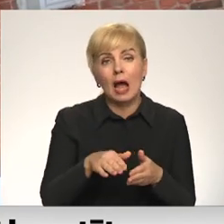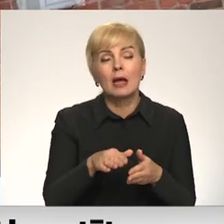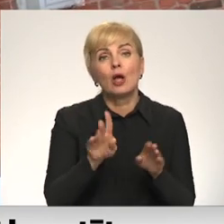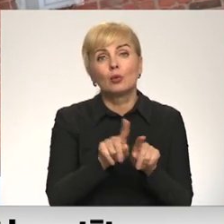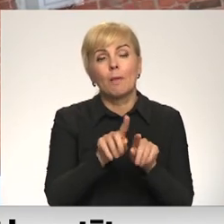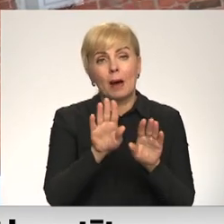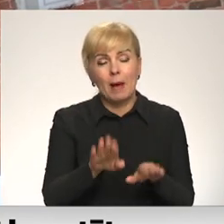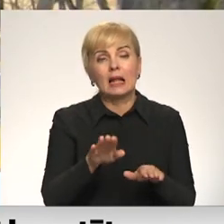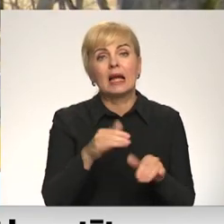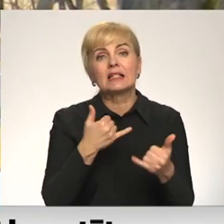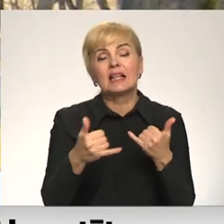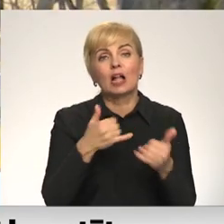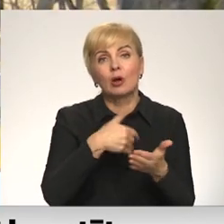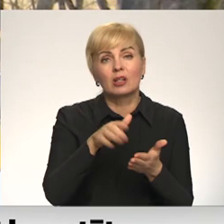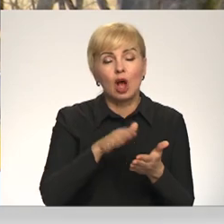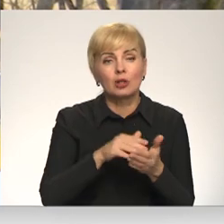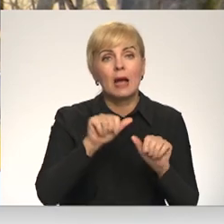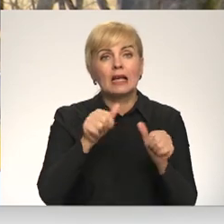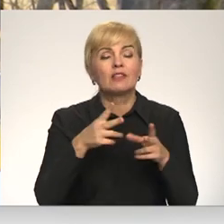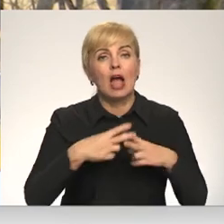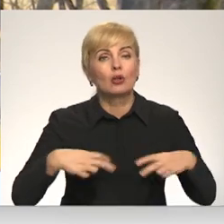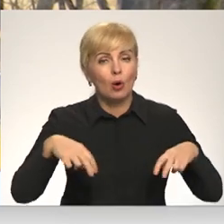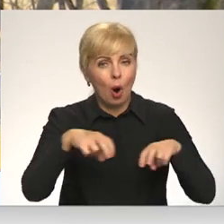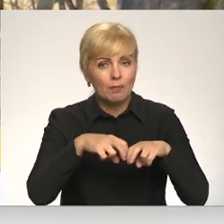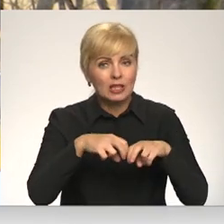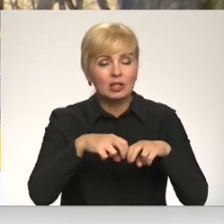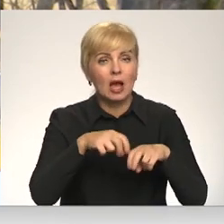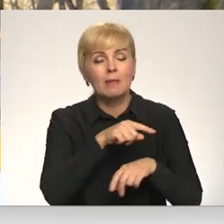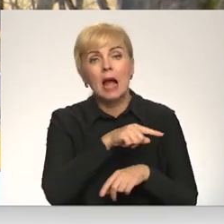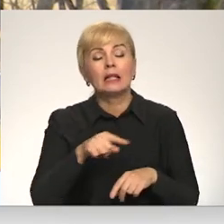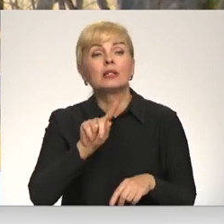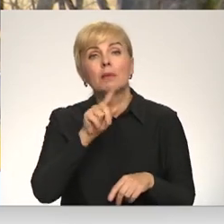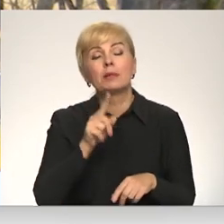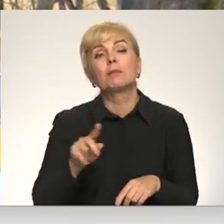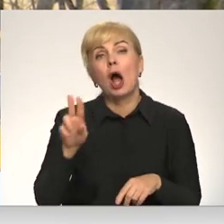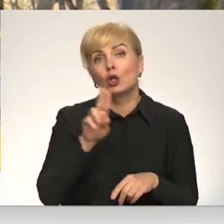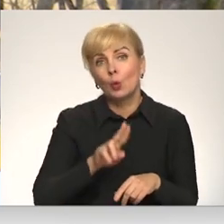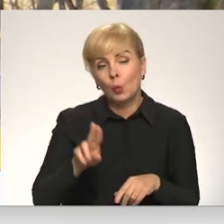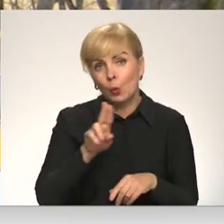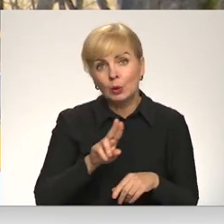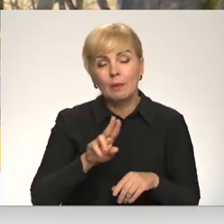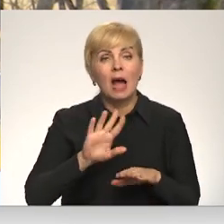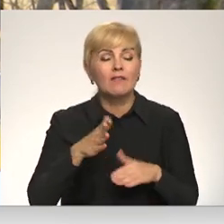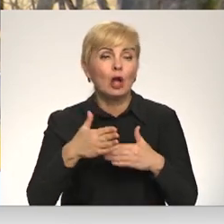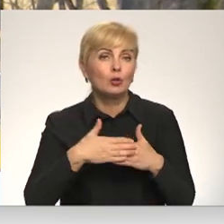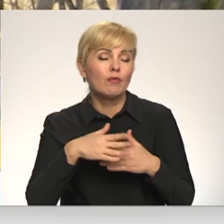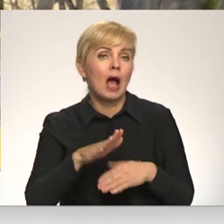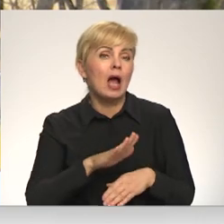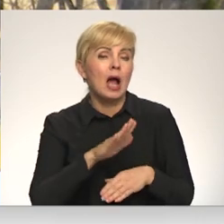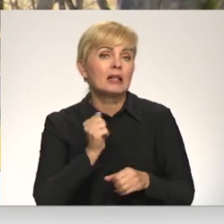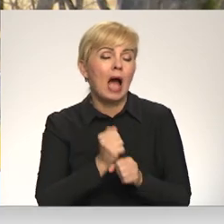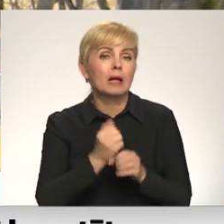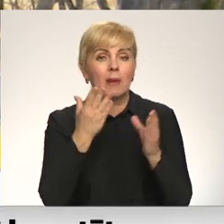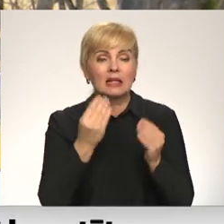pats dzelteno krosa un izveidota tiks komisija, kas līdz 1. Jūnijā vai tū tam darba dienas